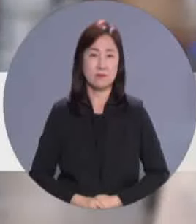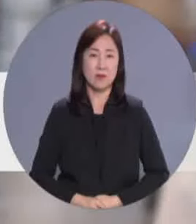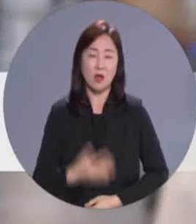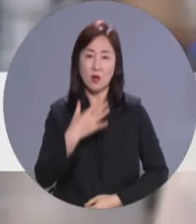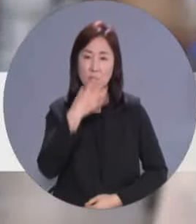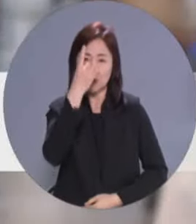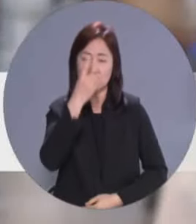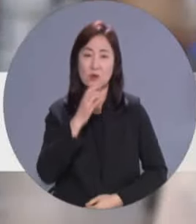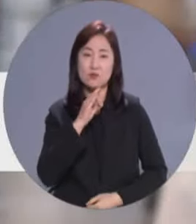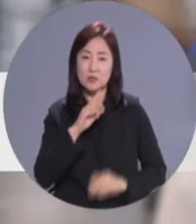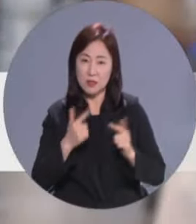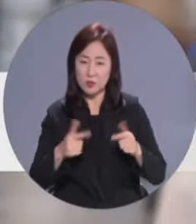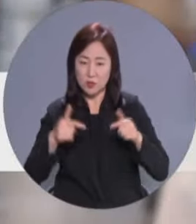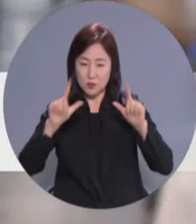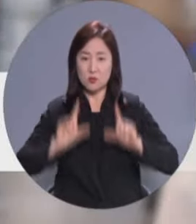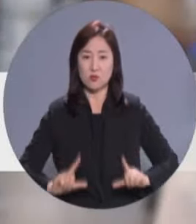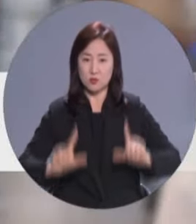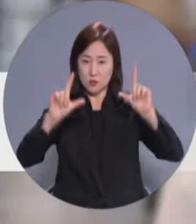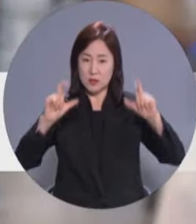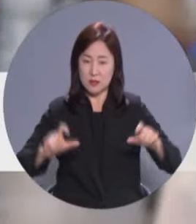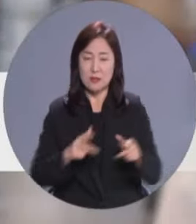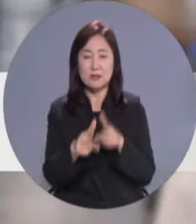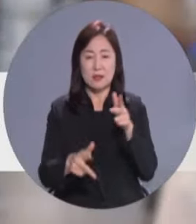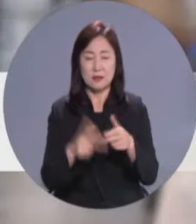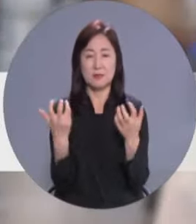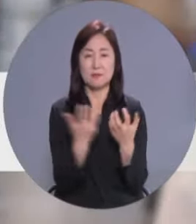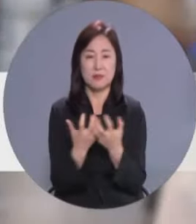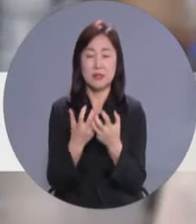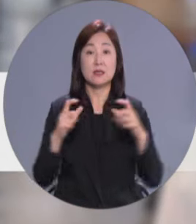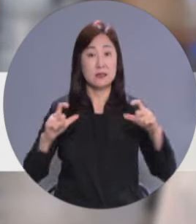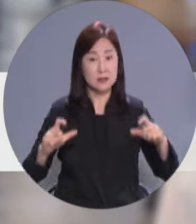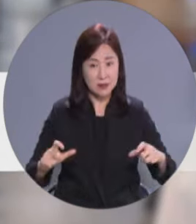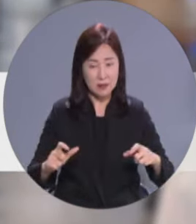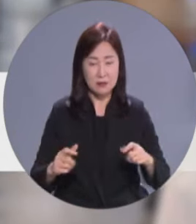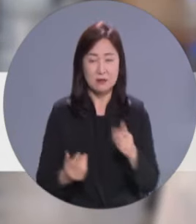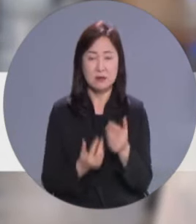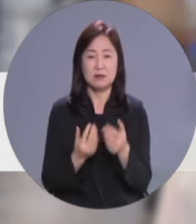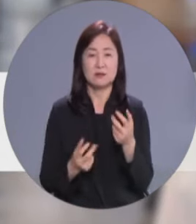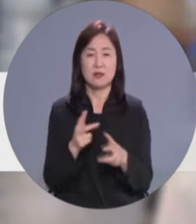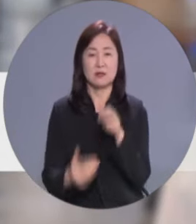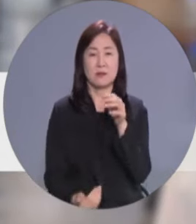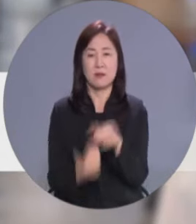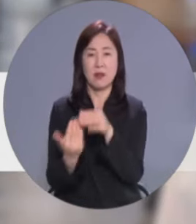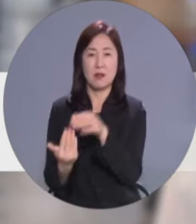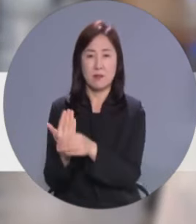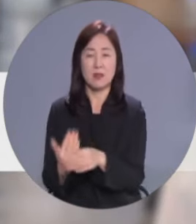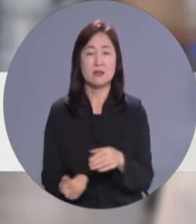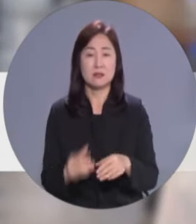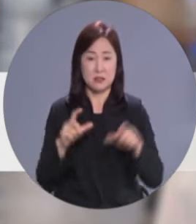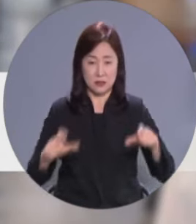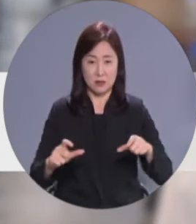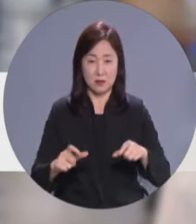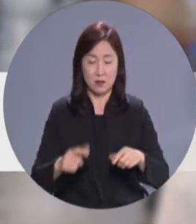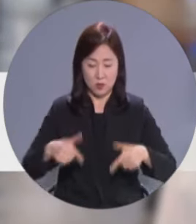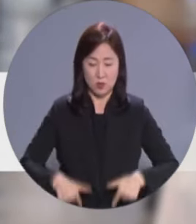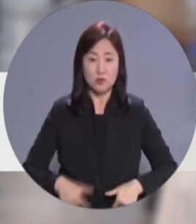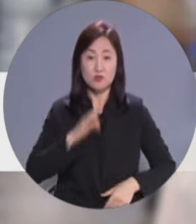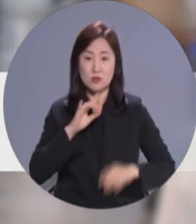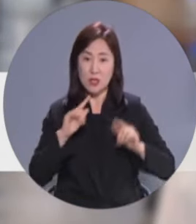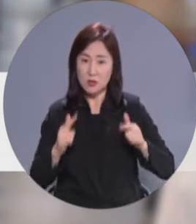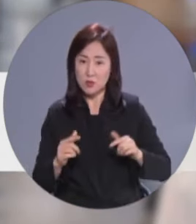순천을 비롯한 전남 동부권은 산업단지가 밀집해 있어 산업재해 부담이 큰 지역입니다 또 동부권뿐